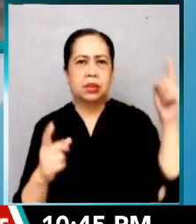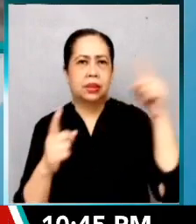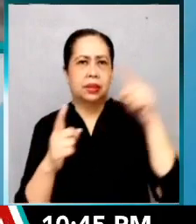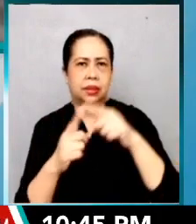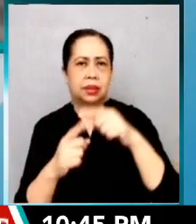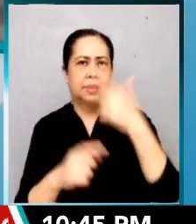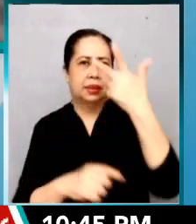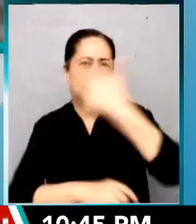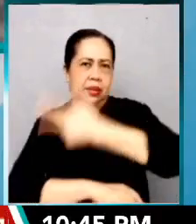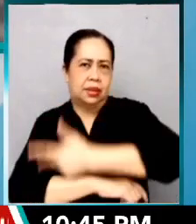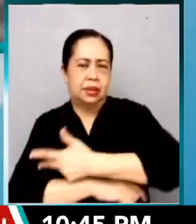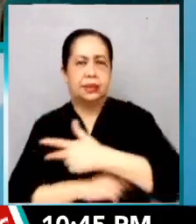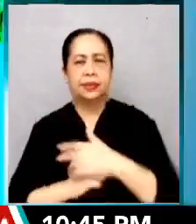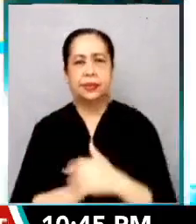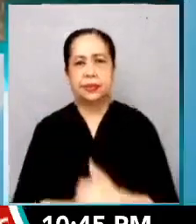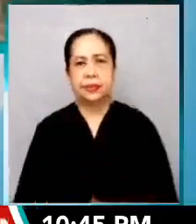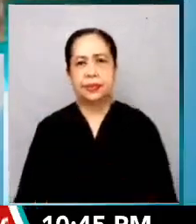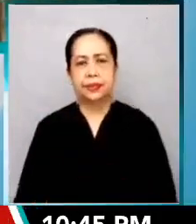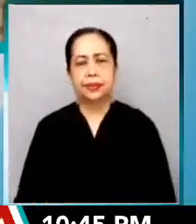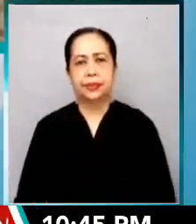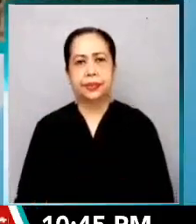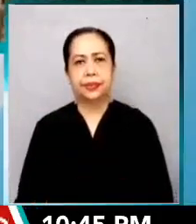3 araw.